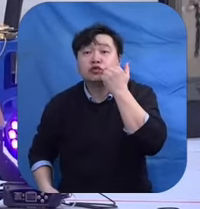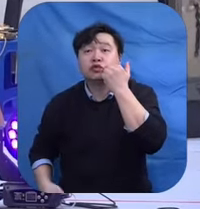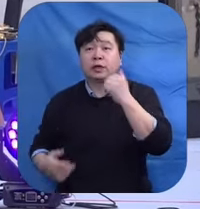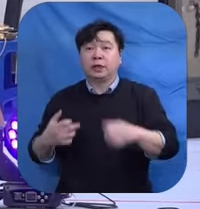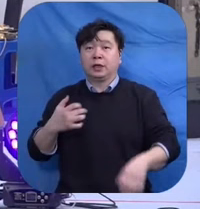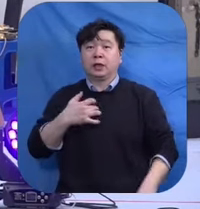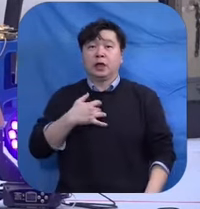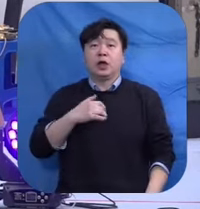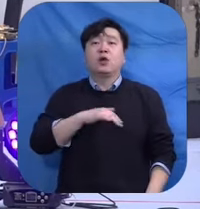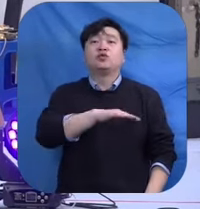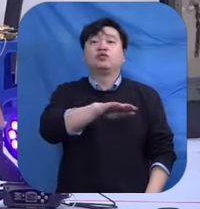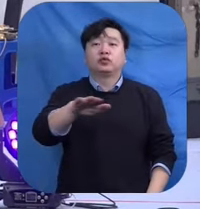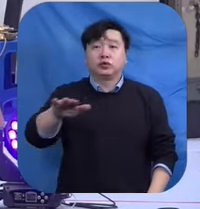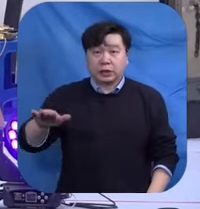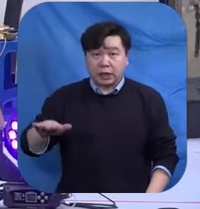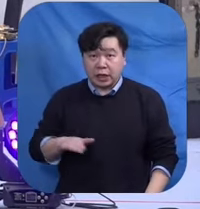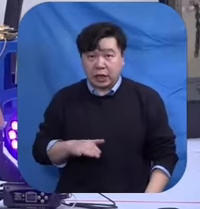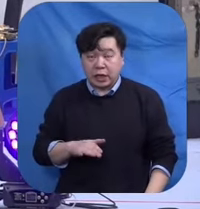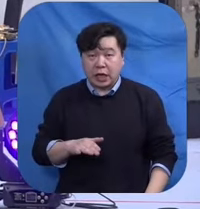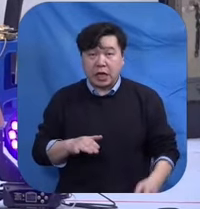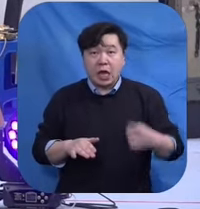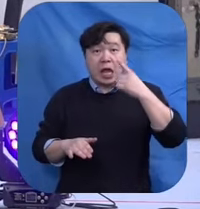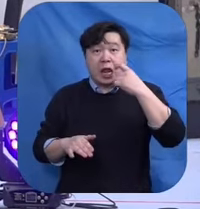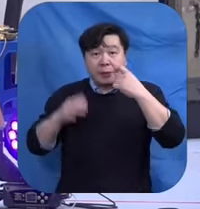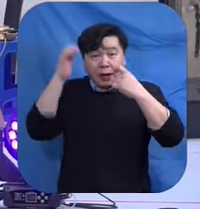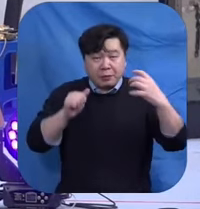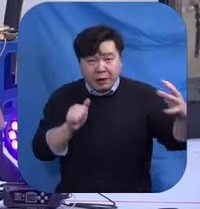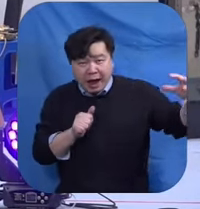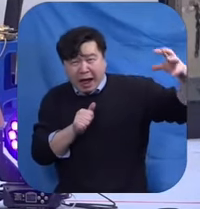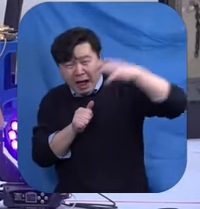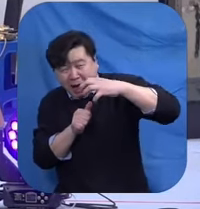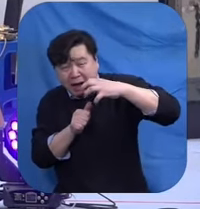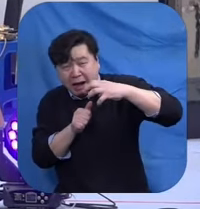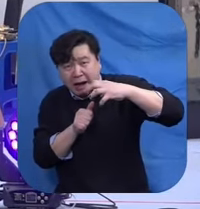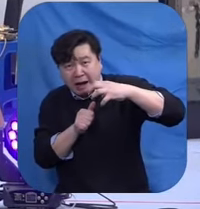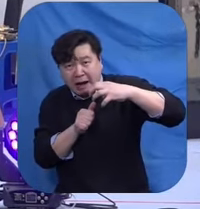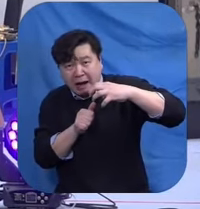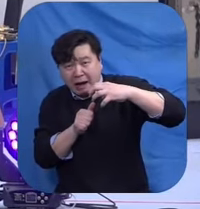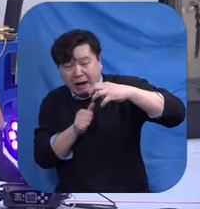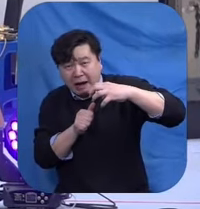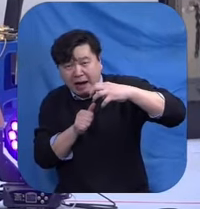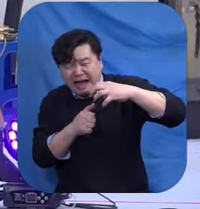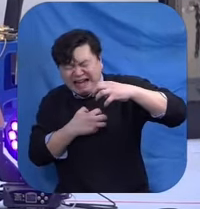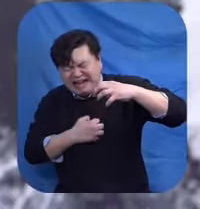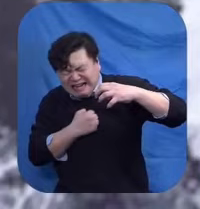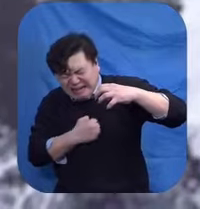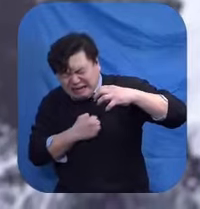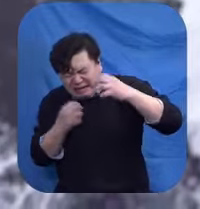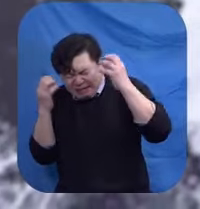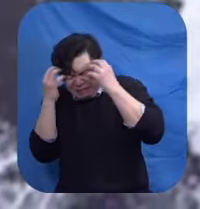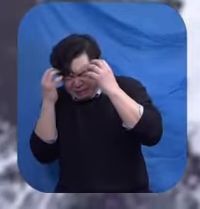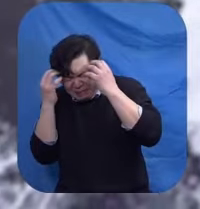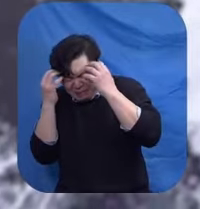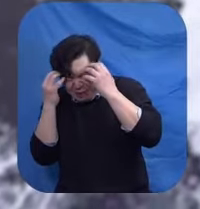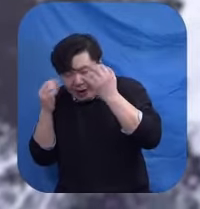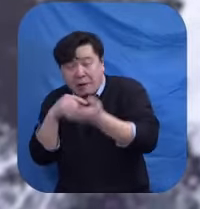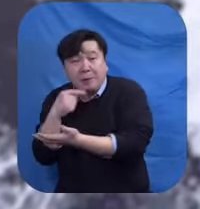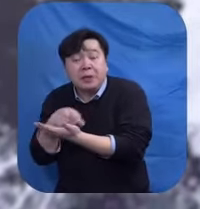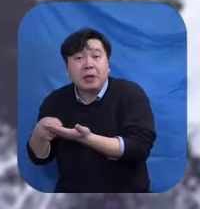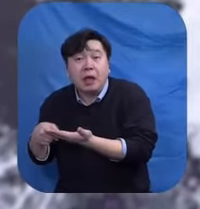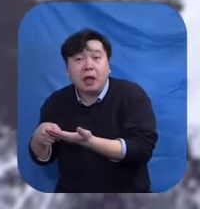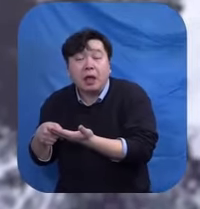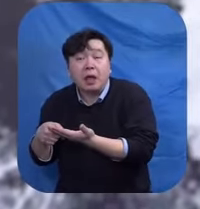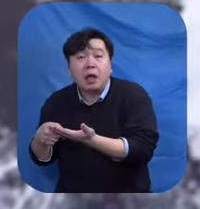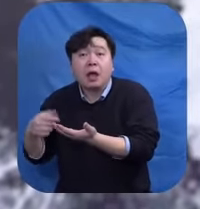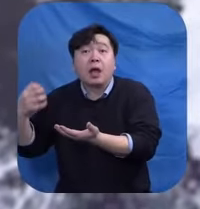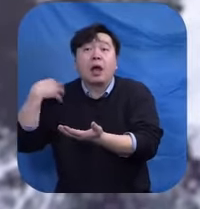우리가 일제 식민지 지배를 받고 억울하게 피해를 입은 것